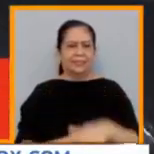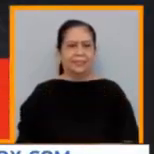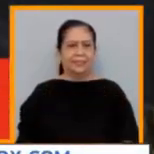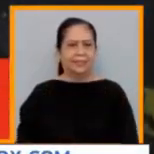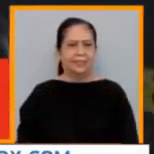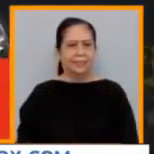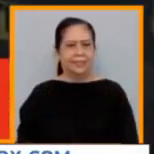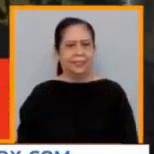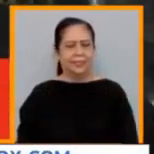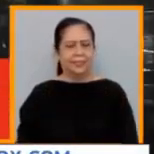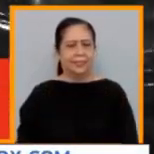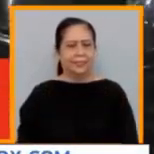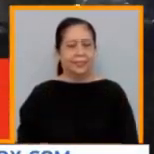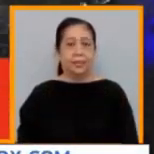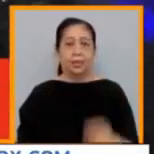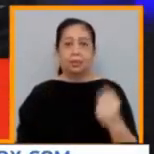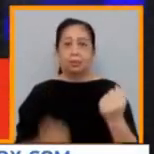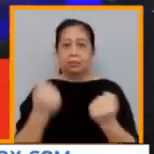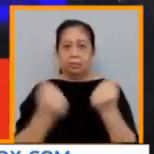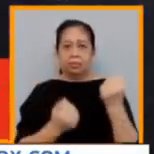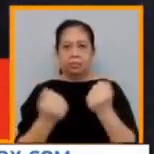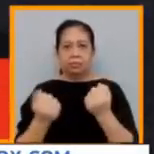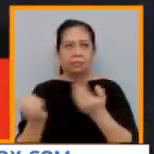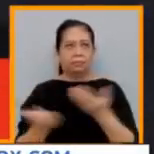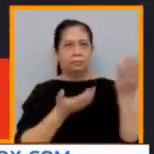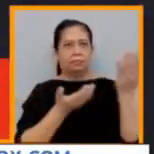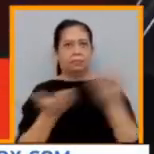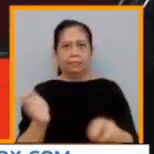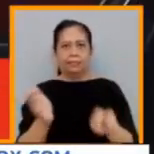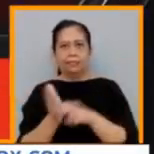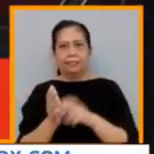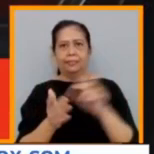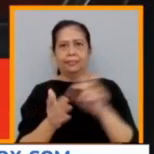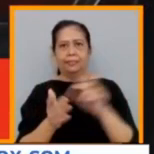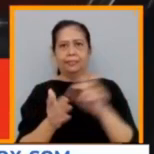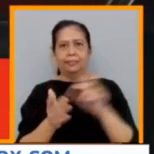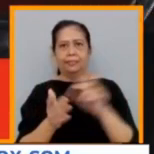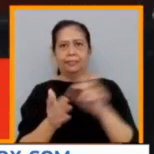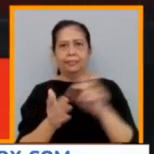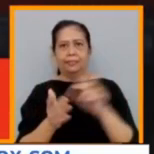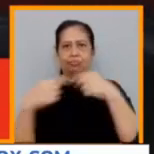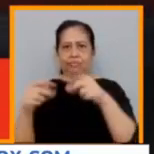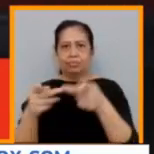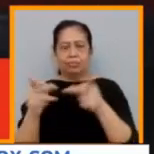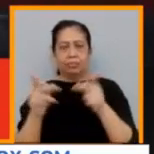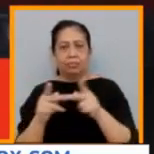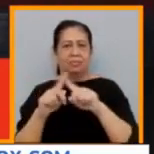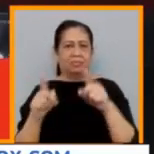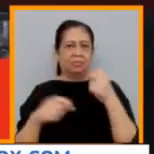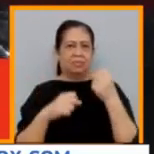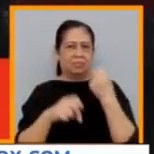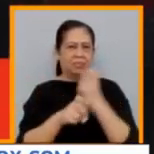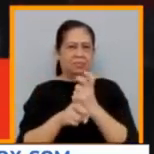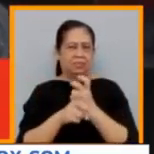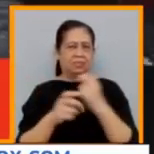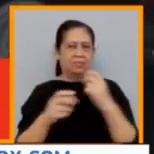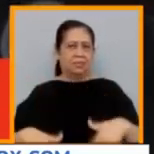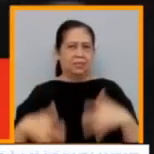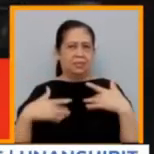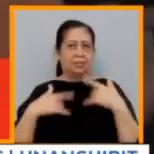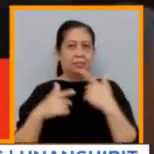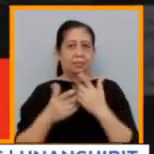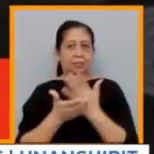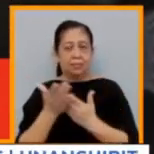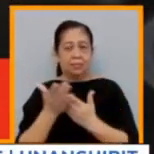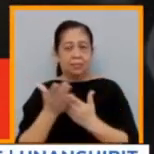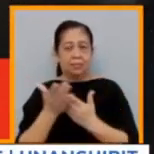Ang mga chauffeur ang nagdadala sa mga pasahero sa kanilang paroroonan. Pero dahil sa hirap ng buhay ngayon, ang iba sa kanila, hindi